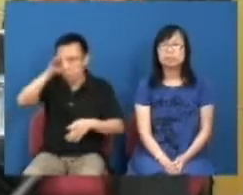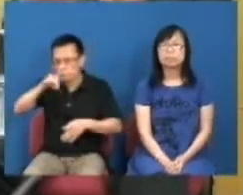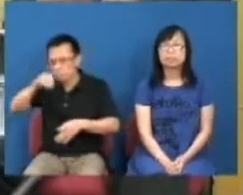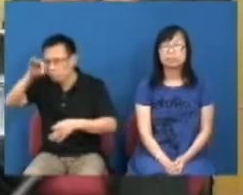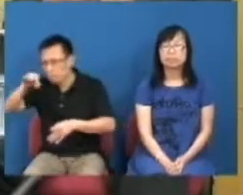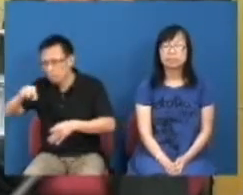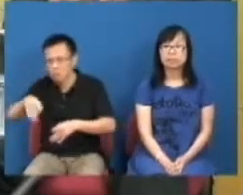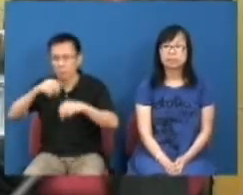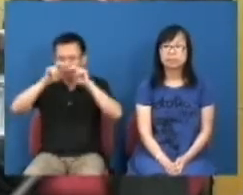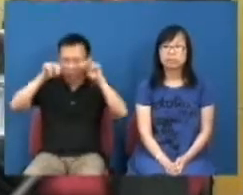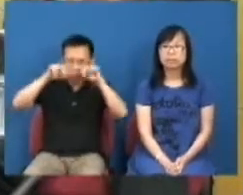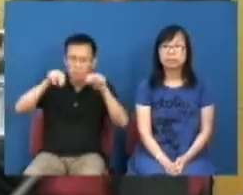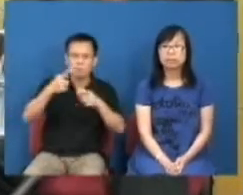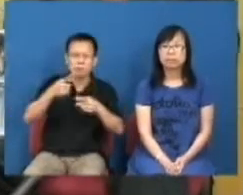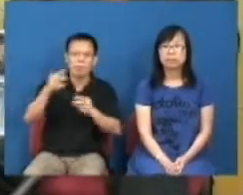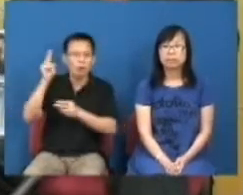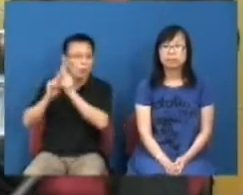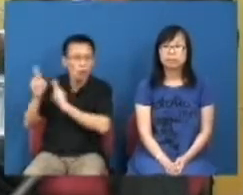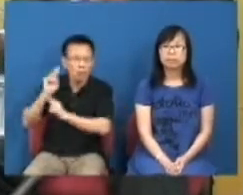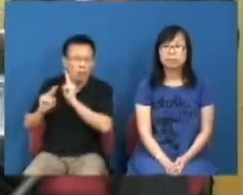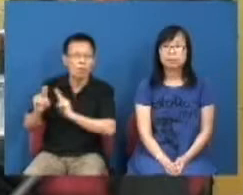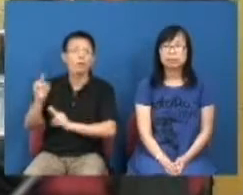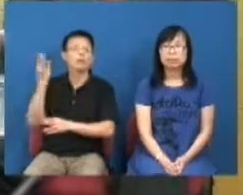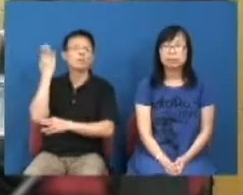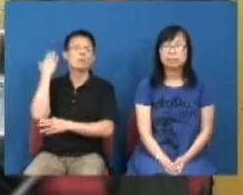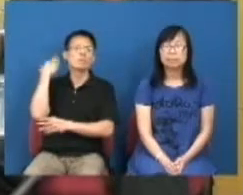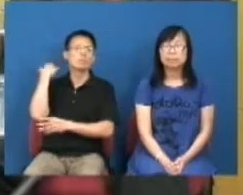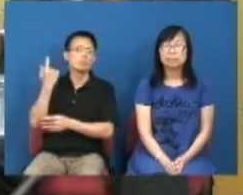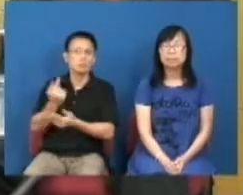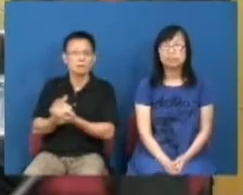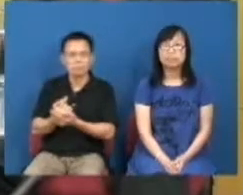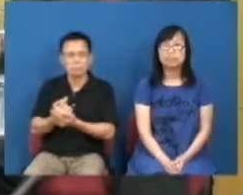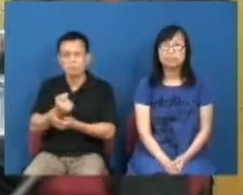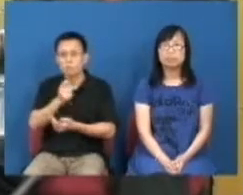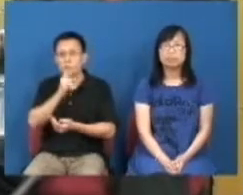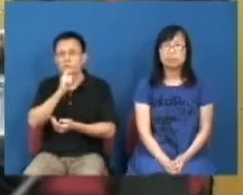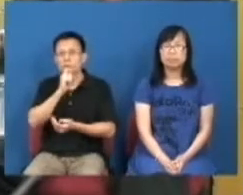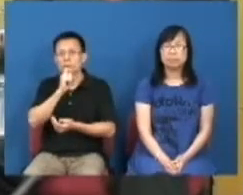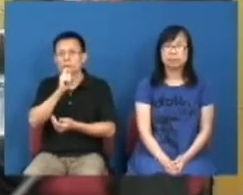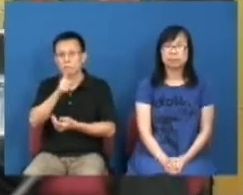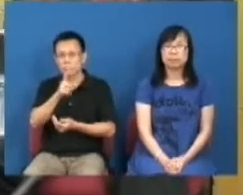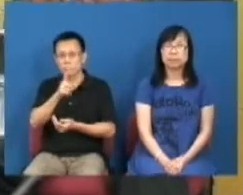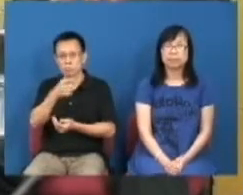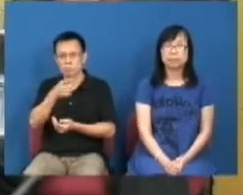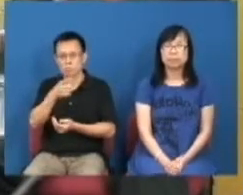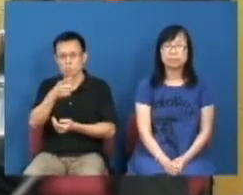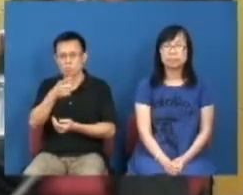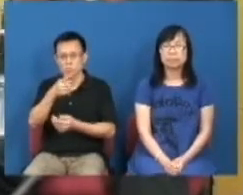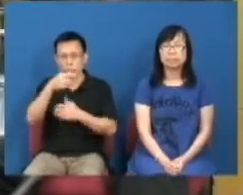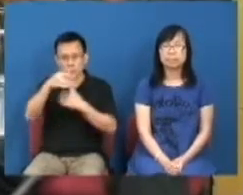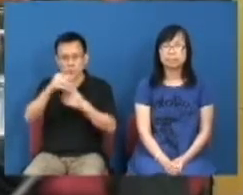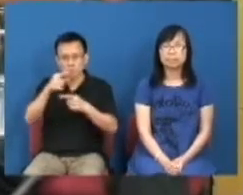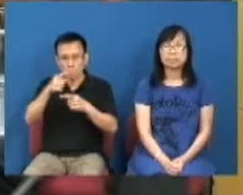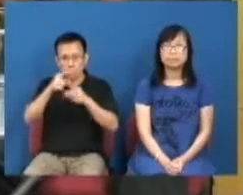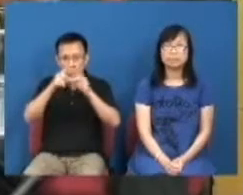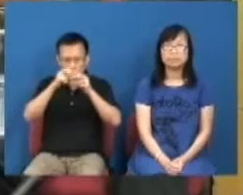當然你嘅學歷啊、背景啊咁都會係人哋審